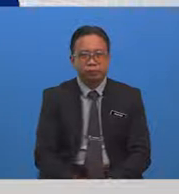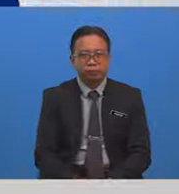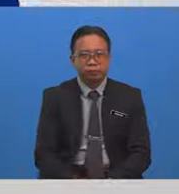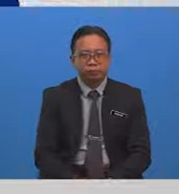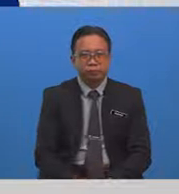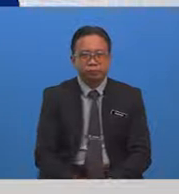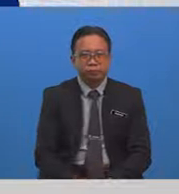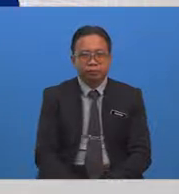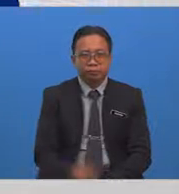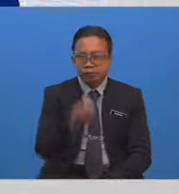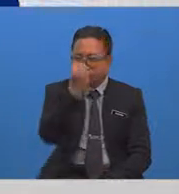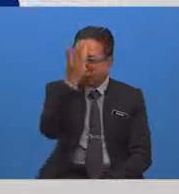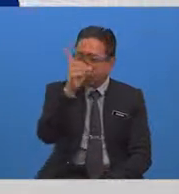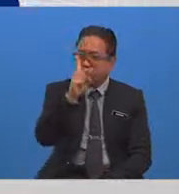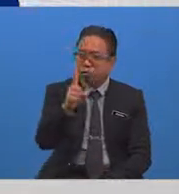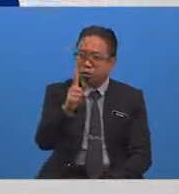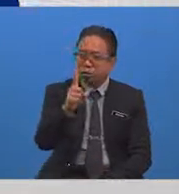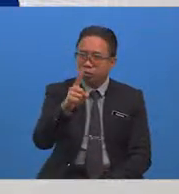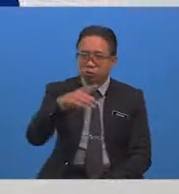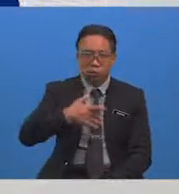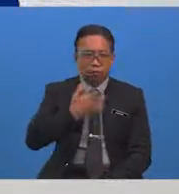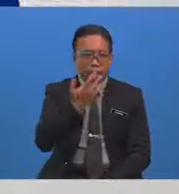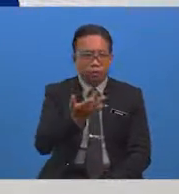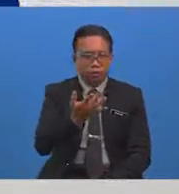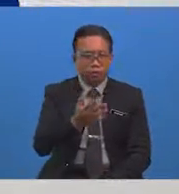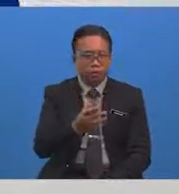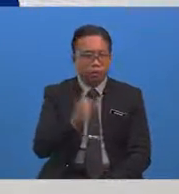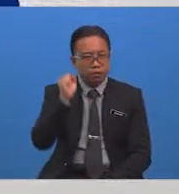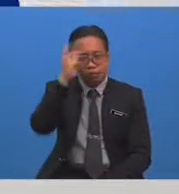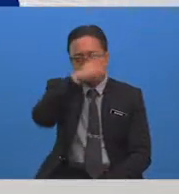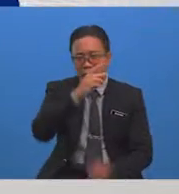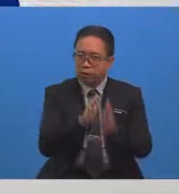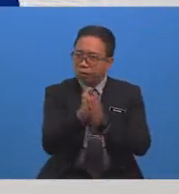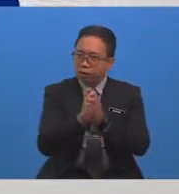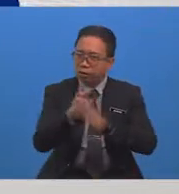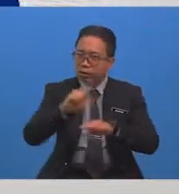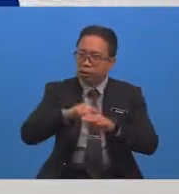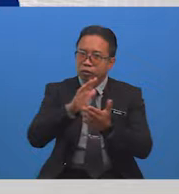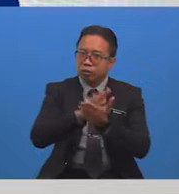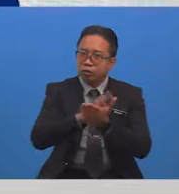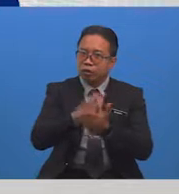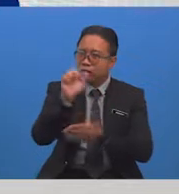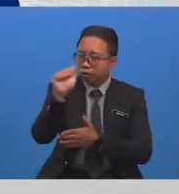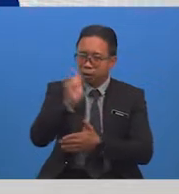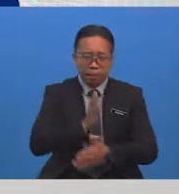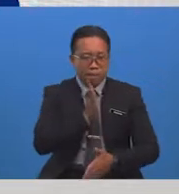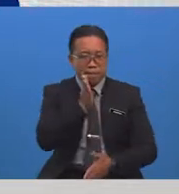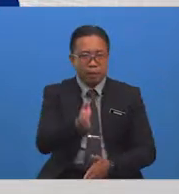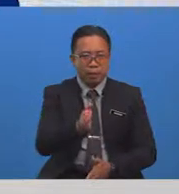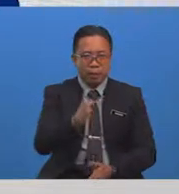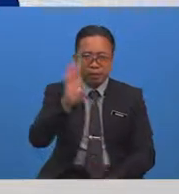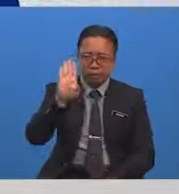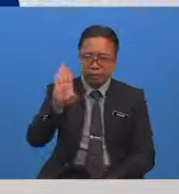soalnya Nyatakan satu perasaan bersikap rajin disekolah Hei bangga